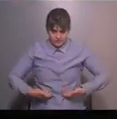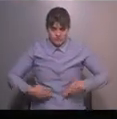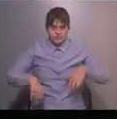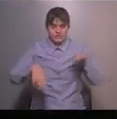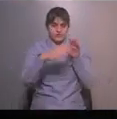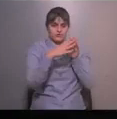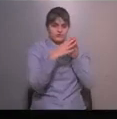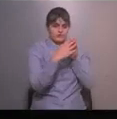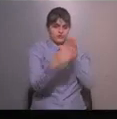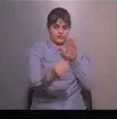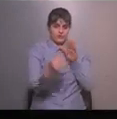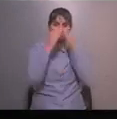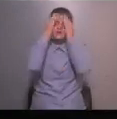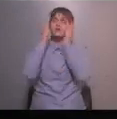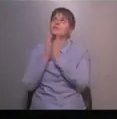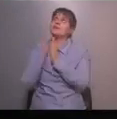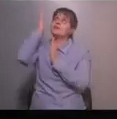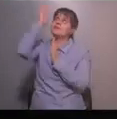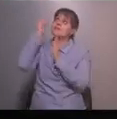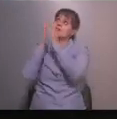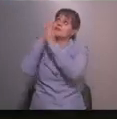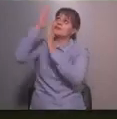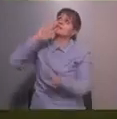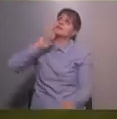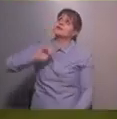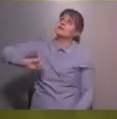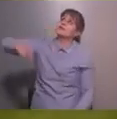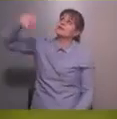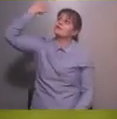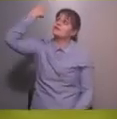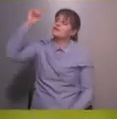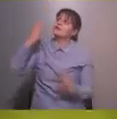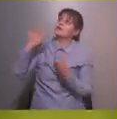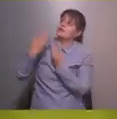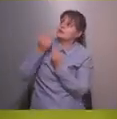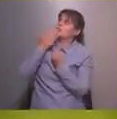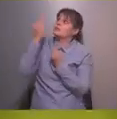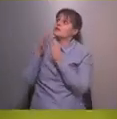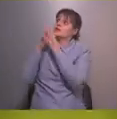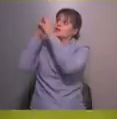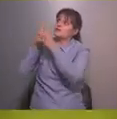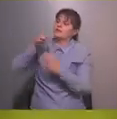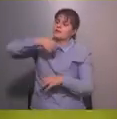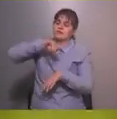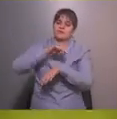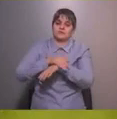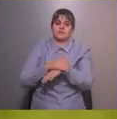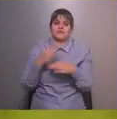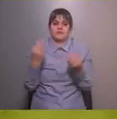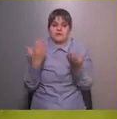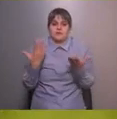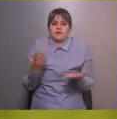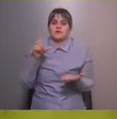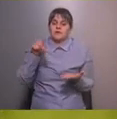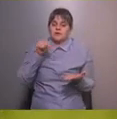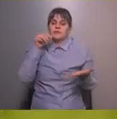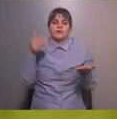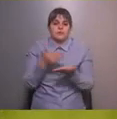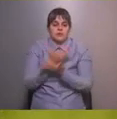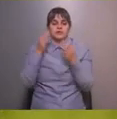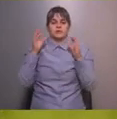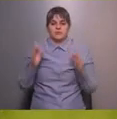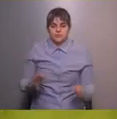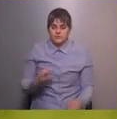żywota Twojego, Jezus. Santa Maria, Mãe de Deus, rogai por nós, pecadores, agora e na hora da